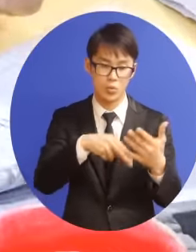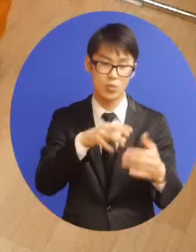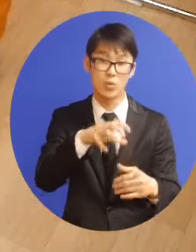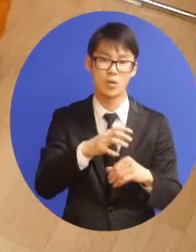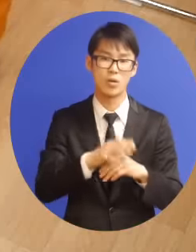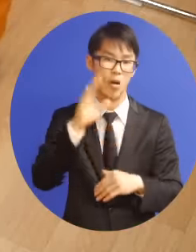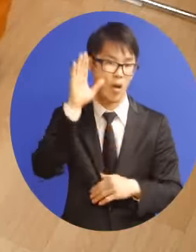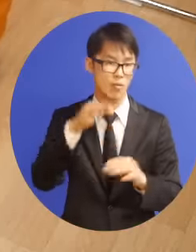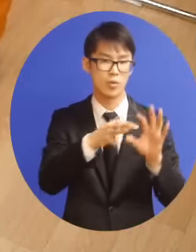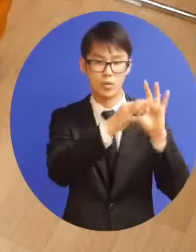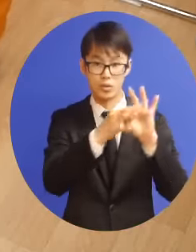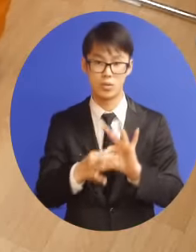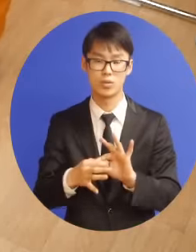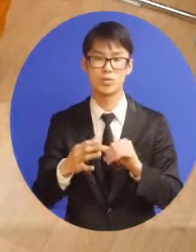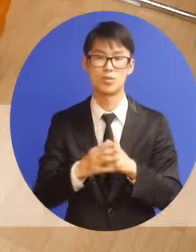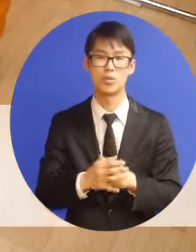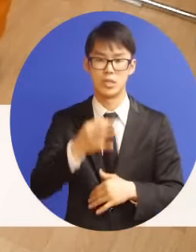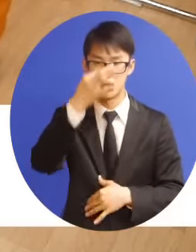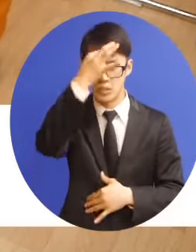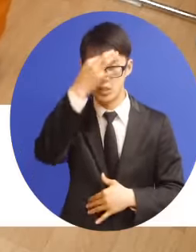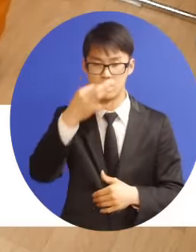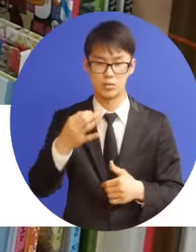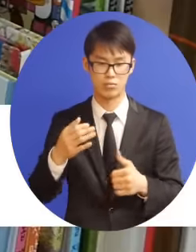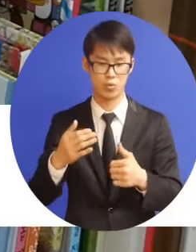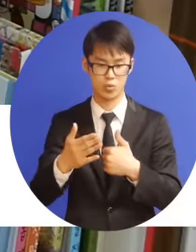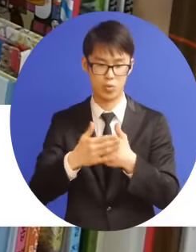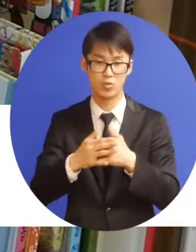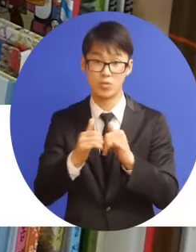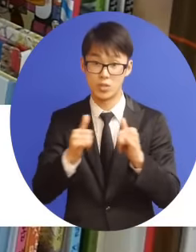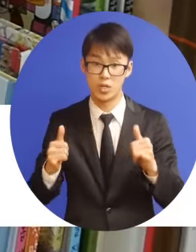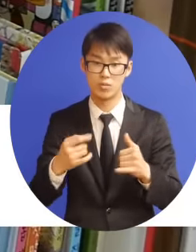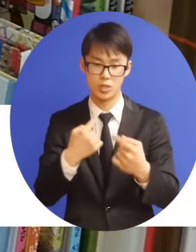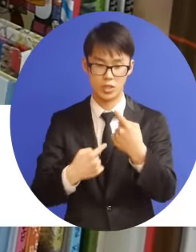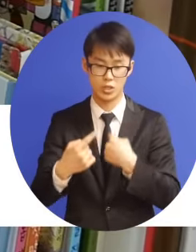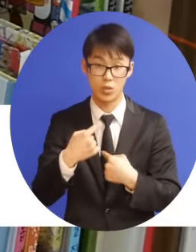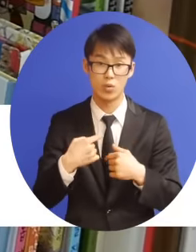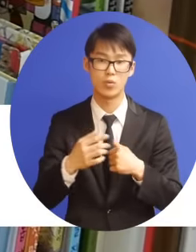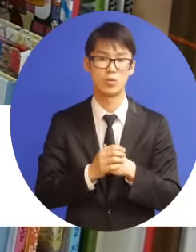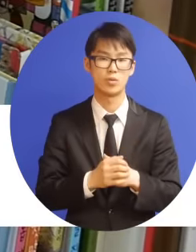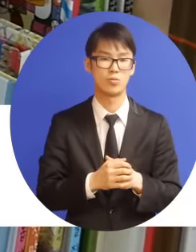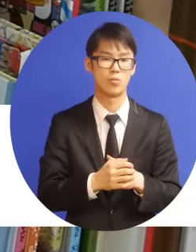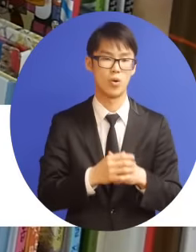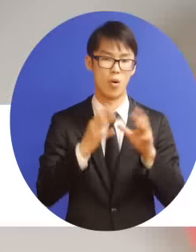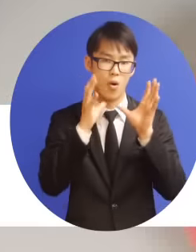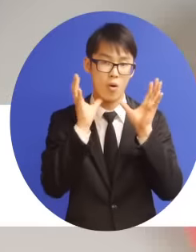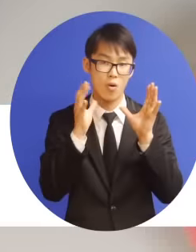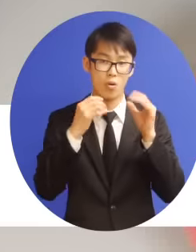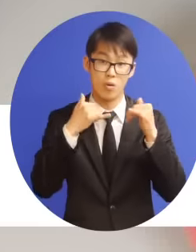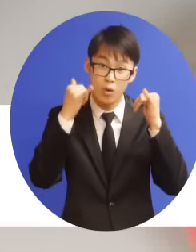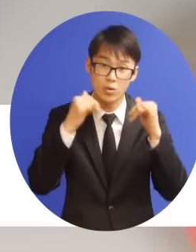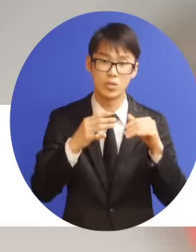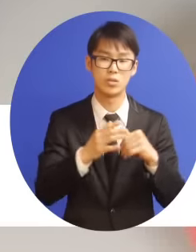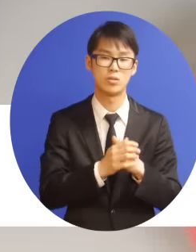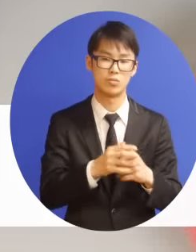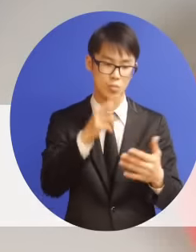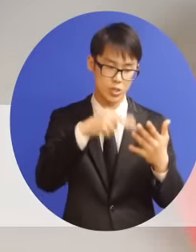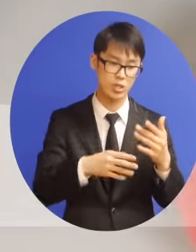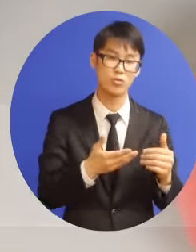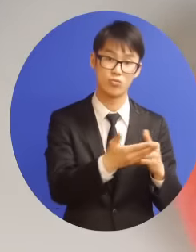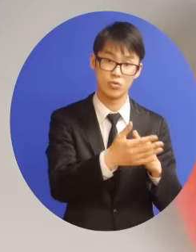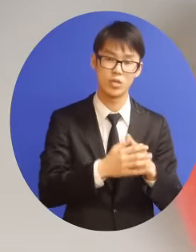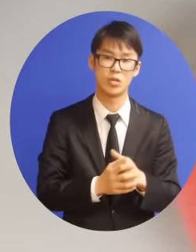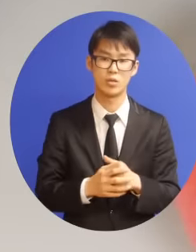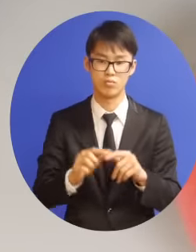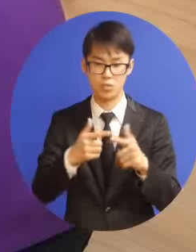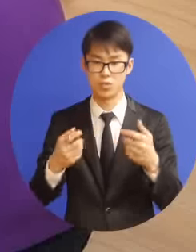도서관에서는 앞으로도 지속적으로 재능 기부자의 신청을 받아 농한기 경로당 책 읽어주기, 가죽공예, 비누